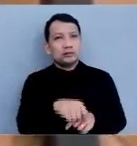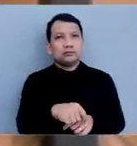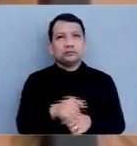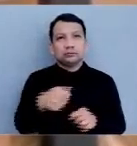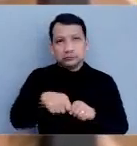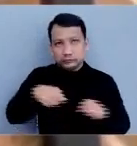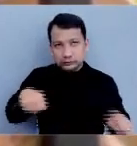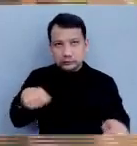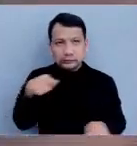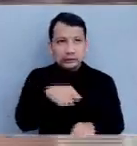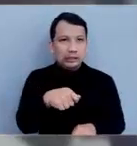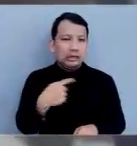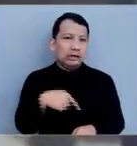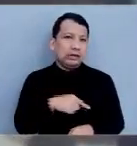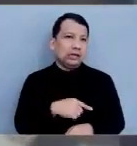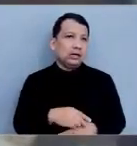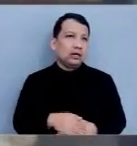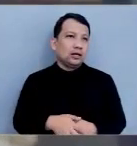ang saksakin.